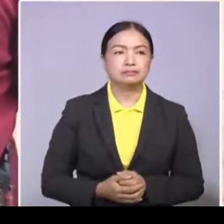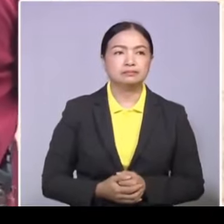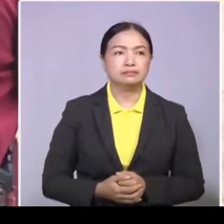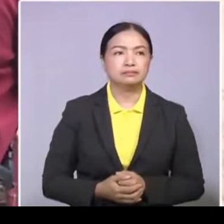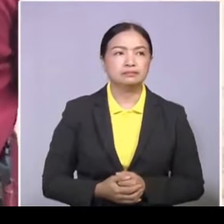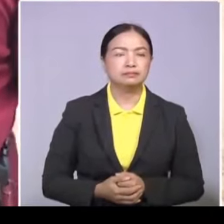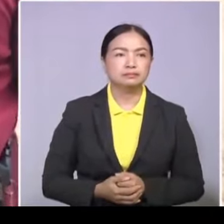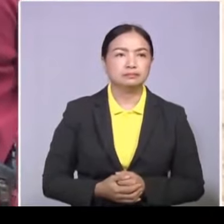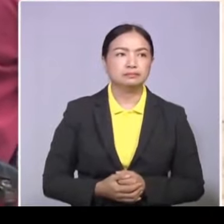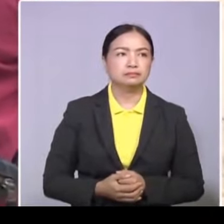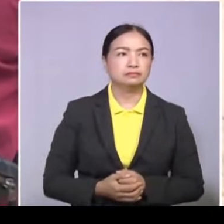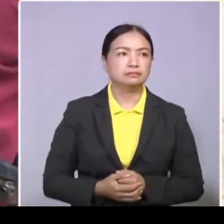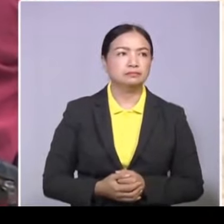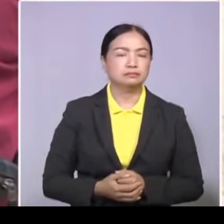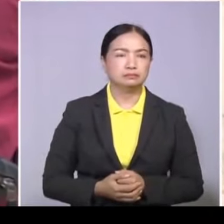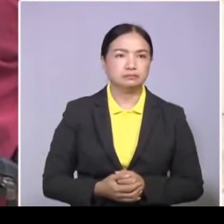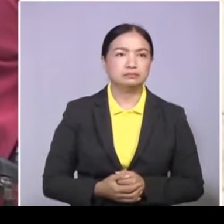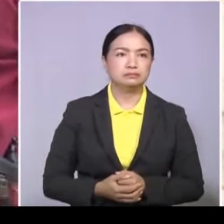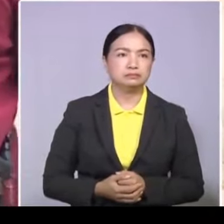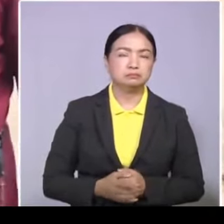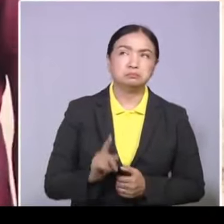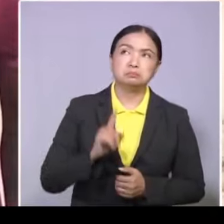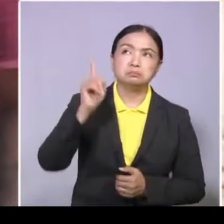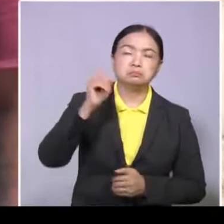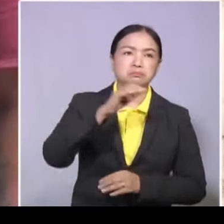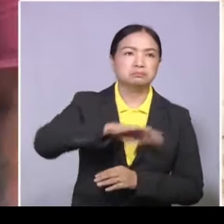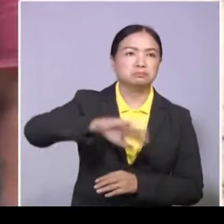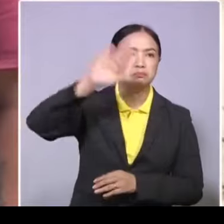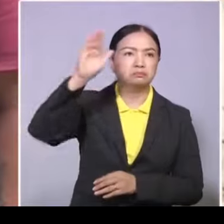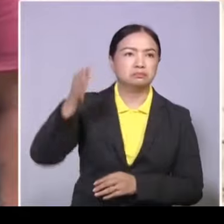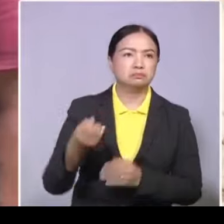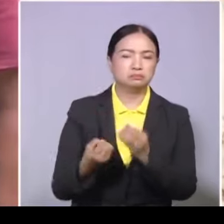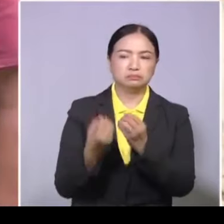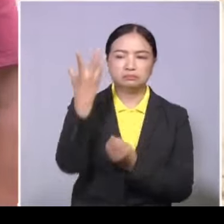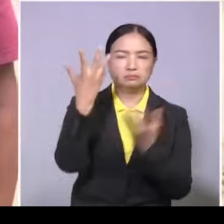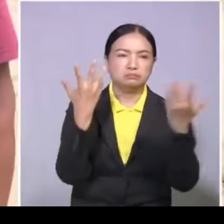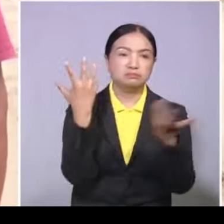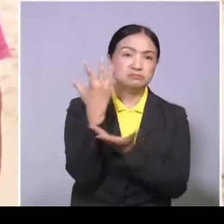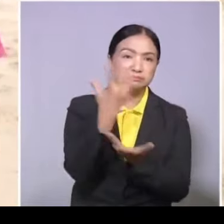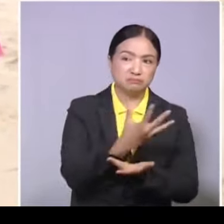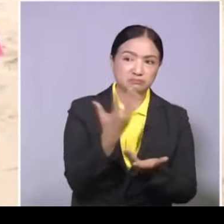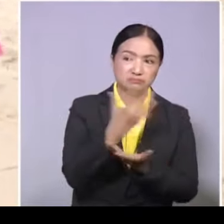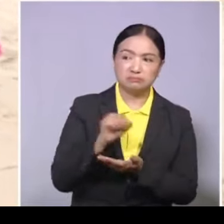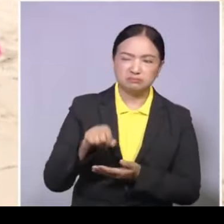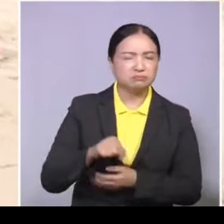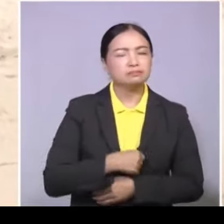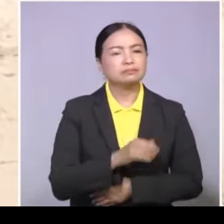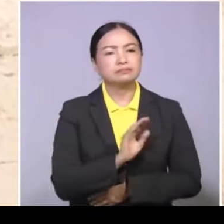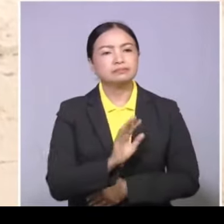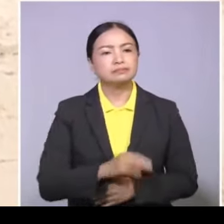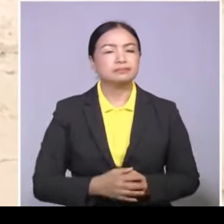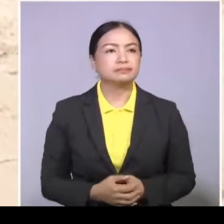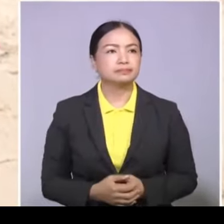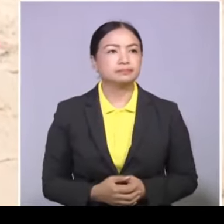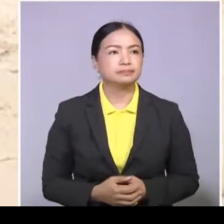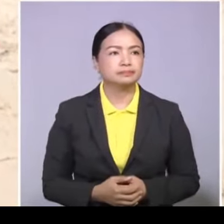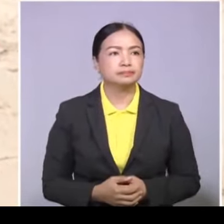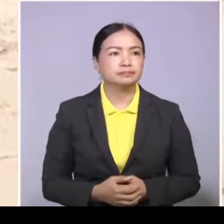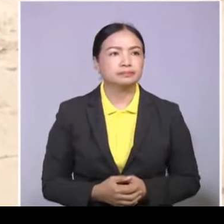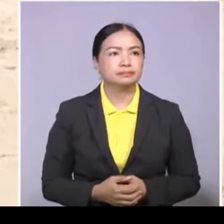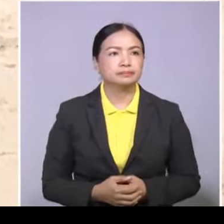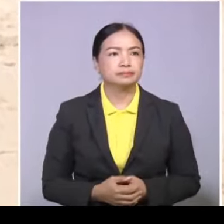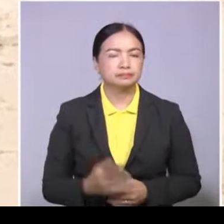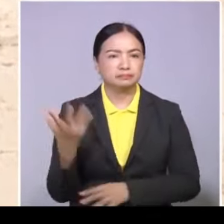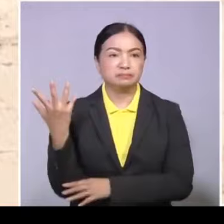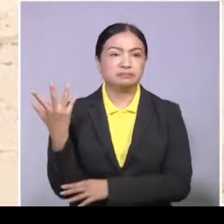ากปริมาณฝนมากเกิดจากการตัดไม้ทำลายป่าด้านบน ผมว่าไม่น่าจะใช่ฮะไม่น่าจะใช่ เพราะว่าต้นไม้คือหอบแบบถอนร